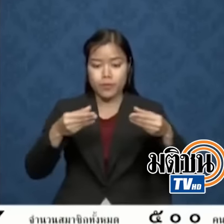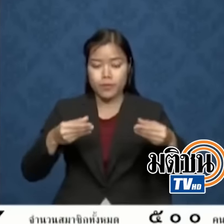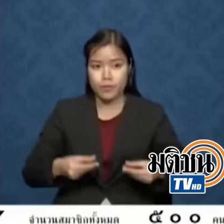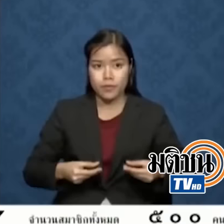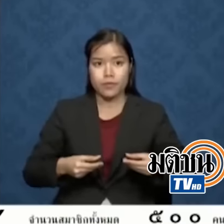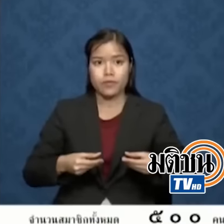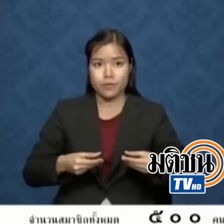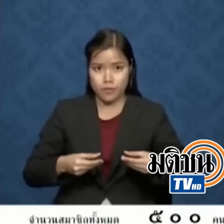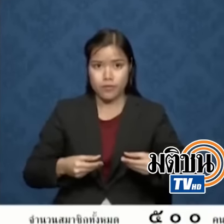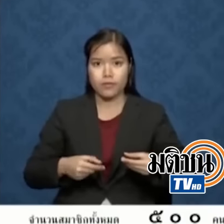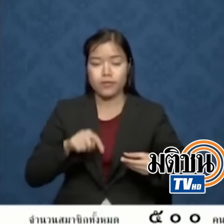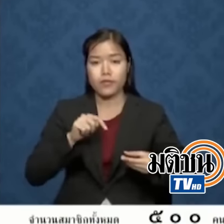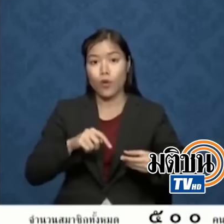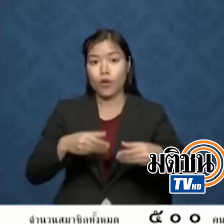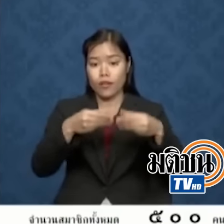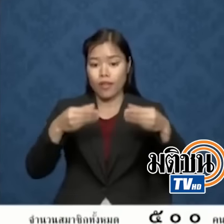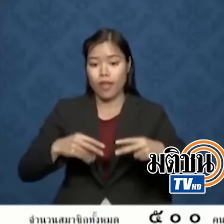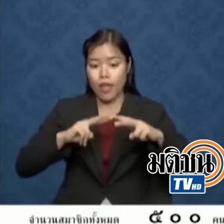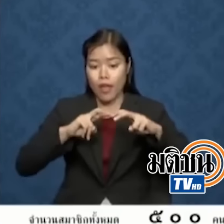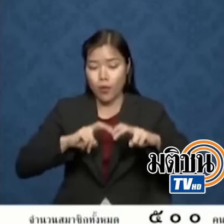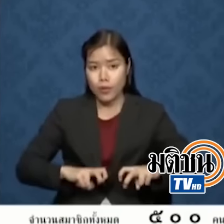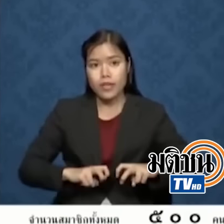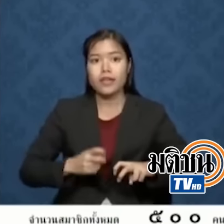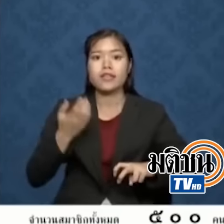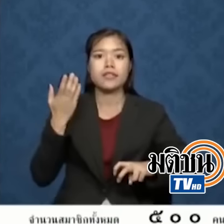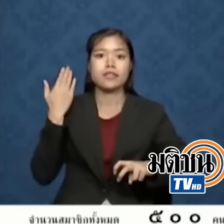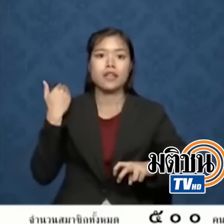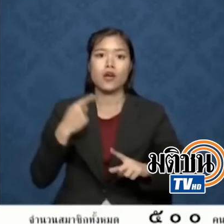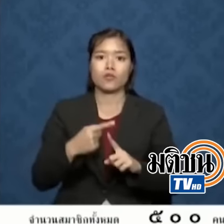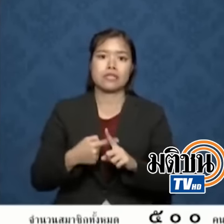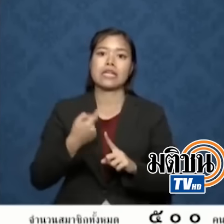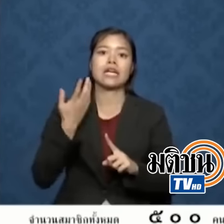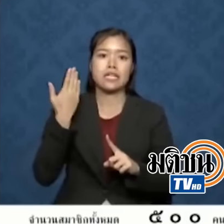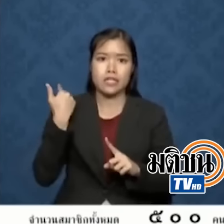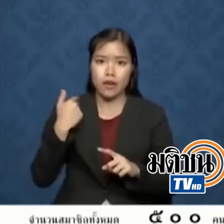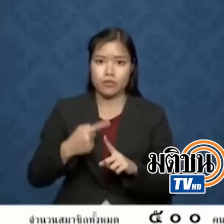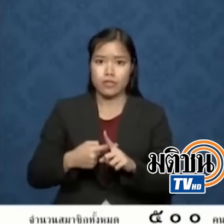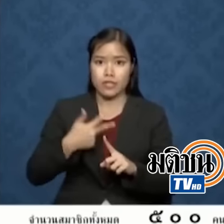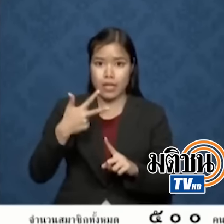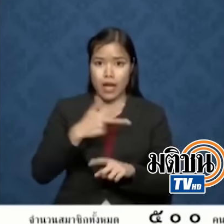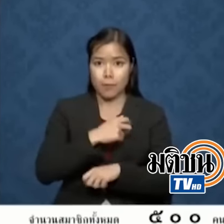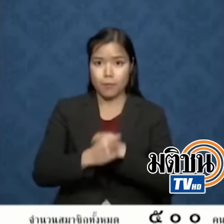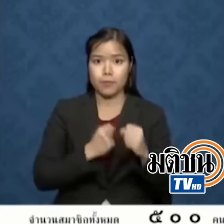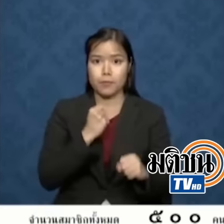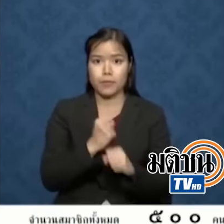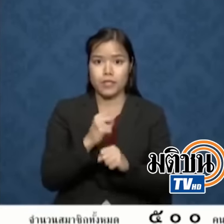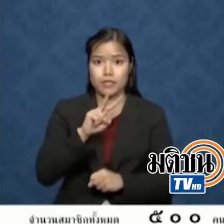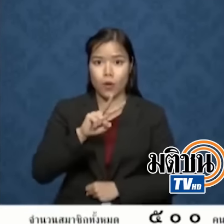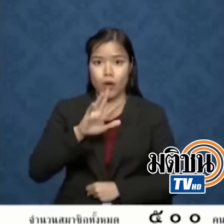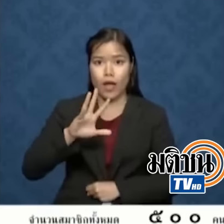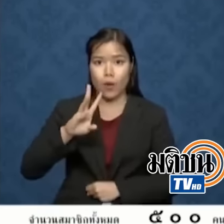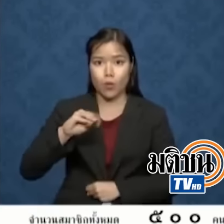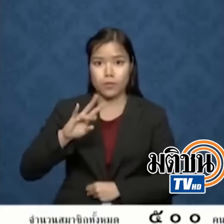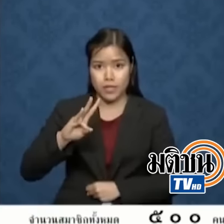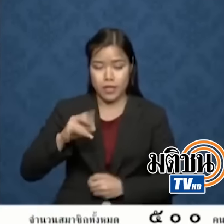ของเกียรตินาคินภัทรนะครับเพิ่งออกรายงานล่าสุดเมื่อเดือนที่แล้วมีนาคม2567ในรายงานชี้